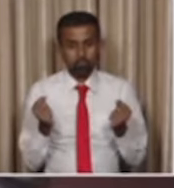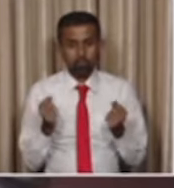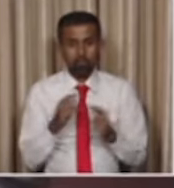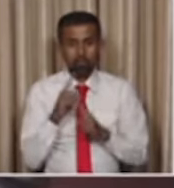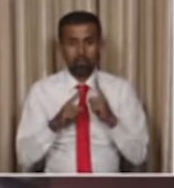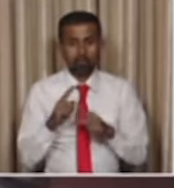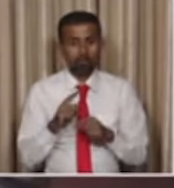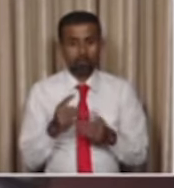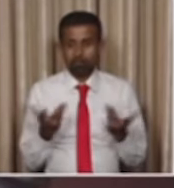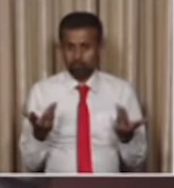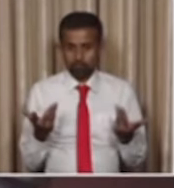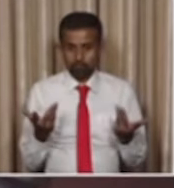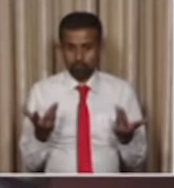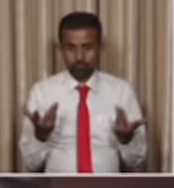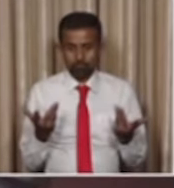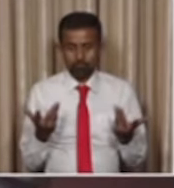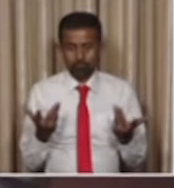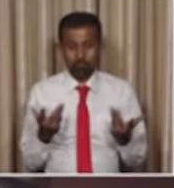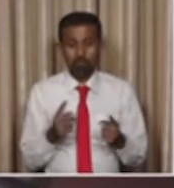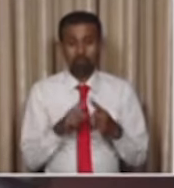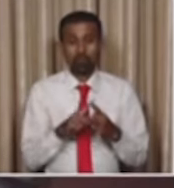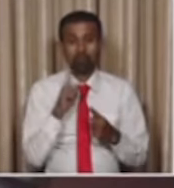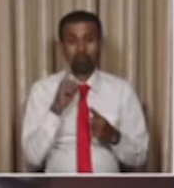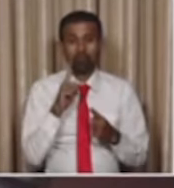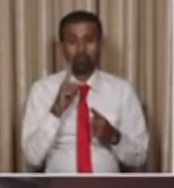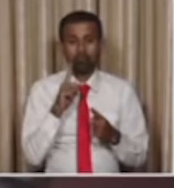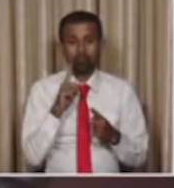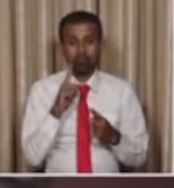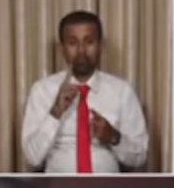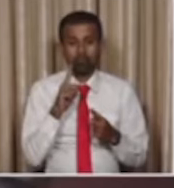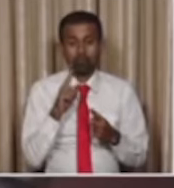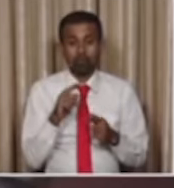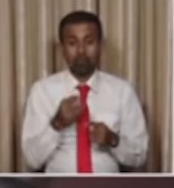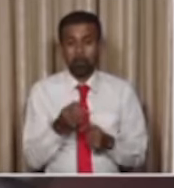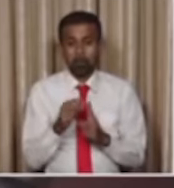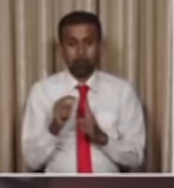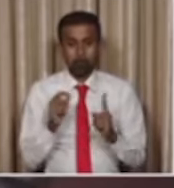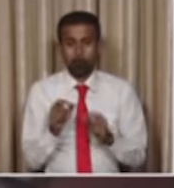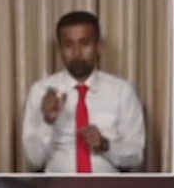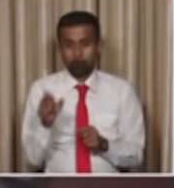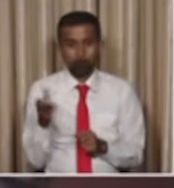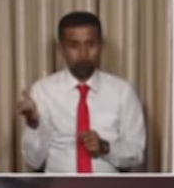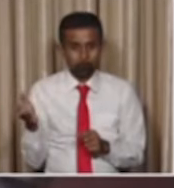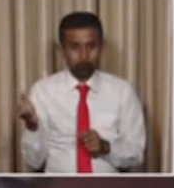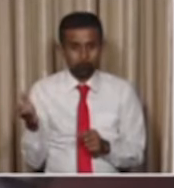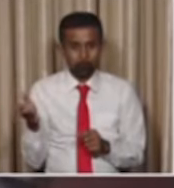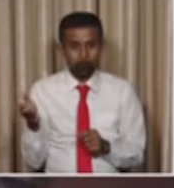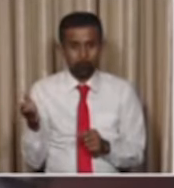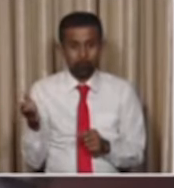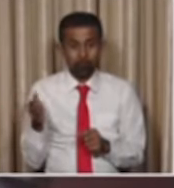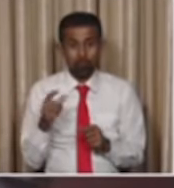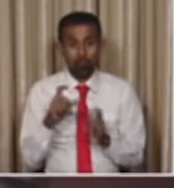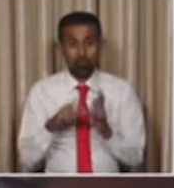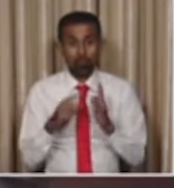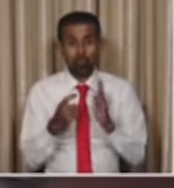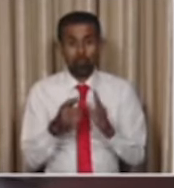කතා කරන්න. එහෙමනම් එකක් තිබුණා මොකද්ද? කාට හරි සභාවේ ඉන්න මන්ත්‍රීවරුන්ට කෝරම් එක පිළිබඳ